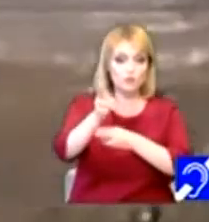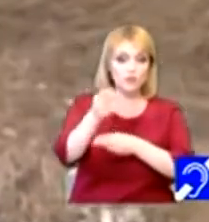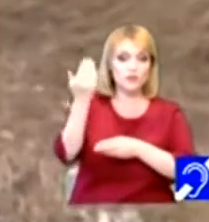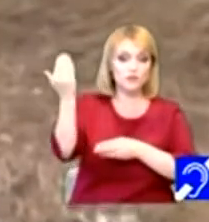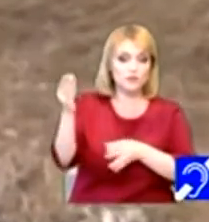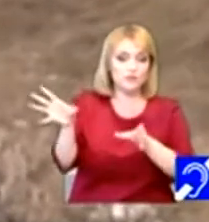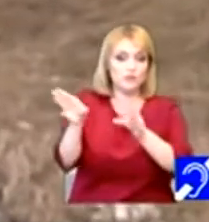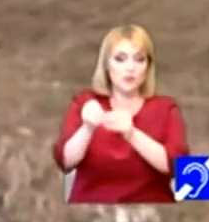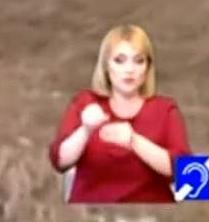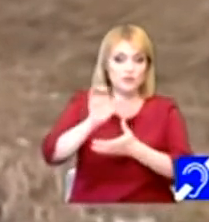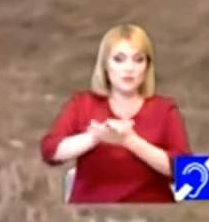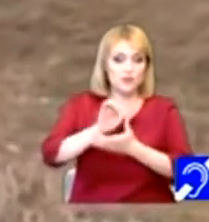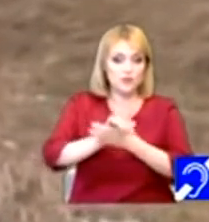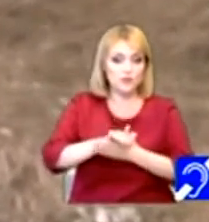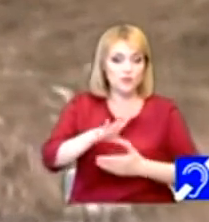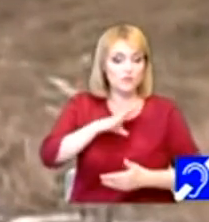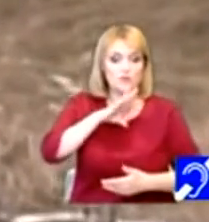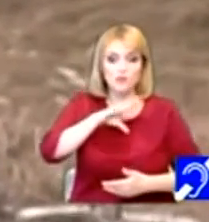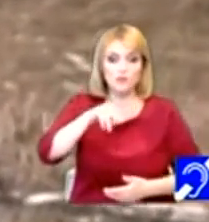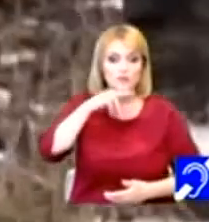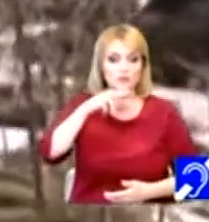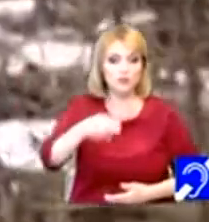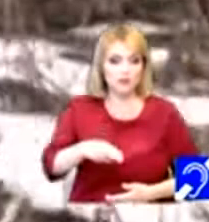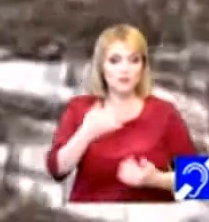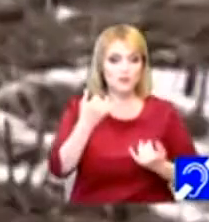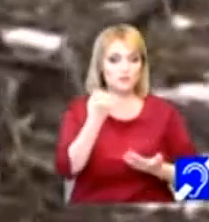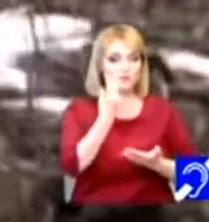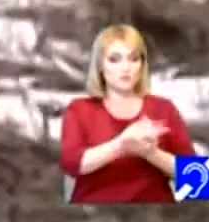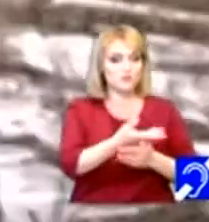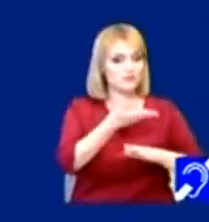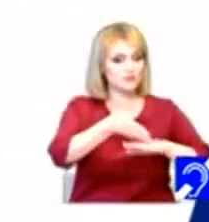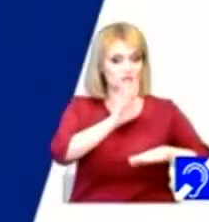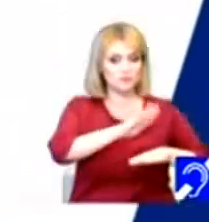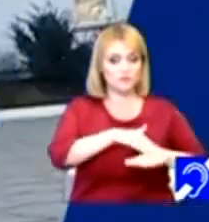noapte fără să se asigure unde nimerește. Victima se află în stare gravă la spital.